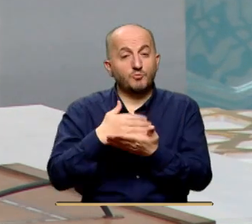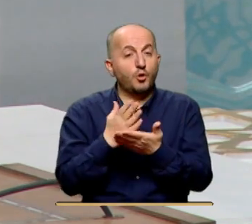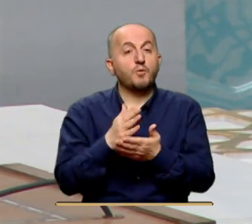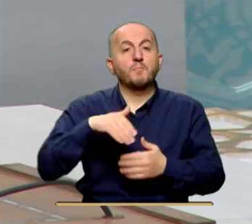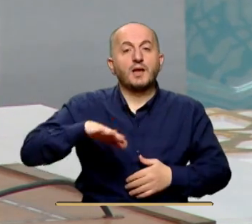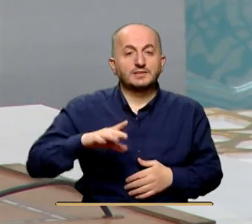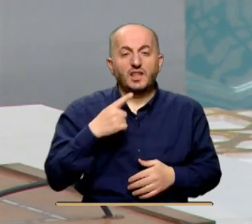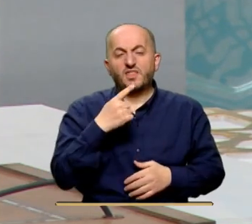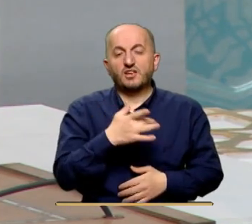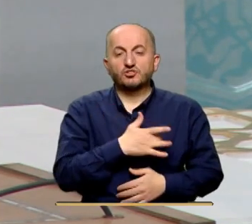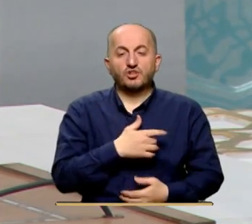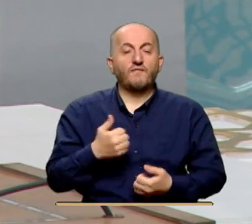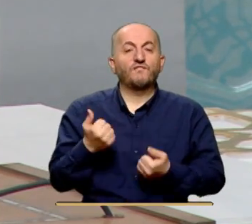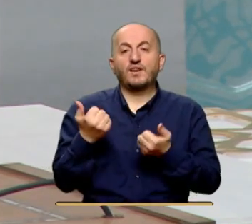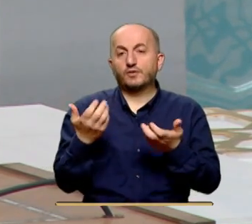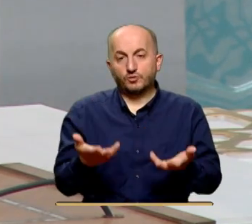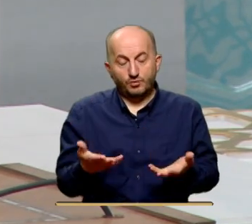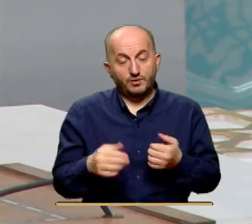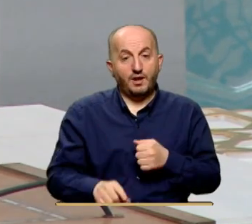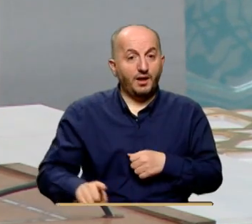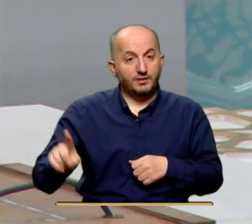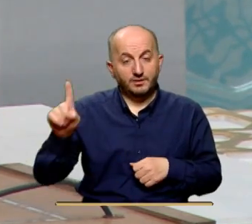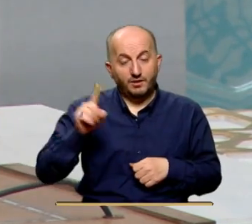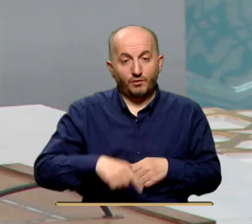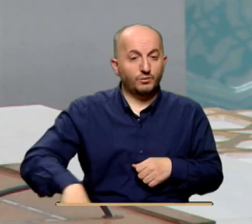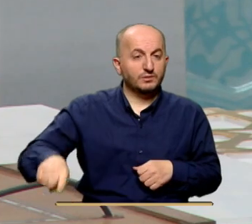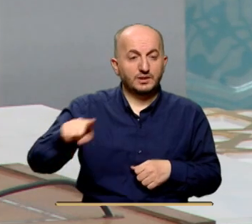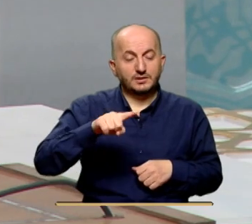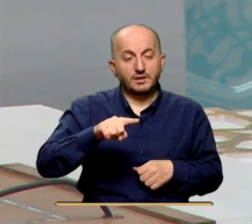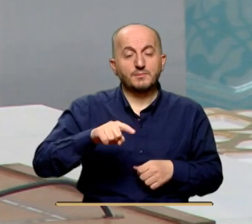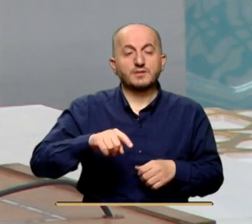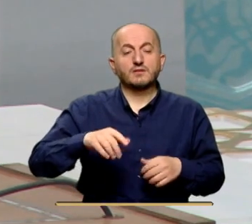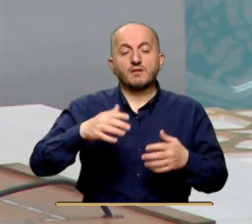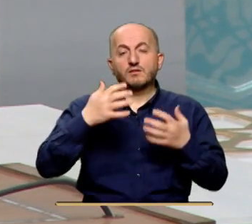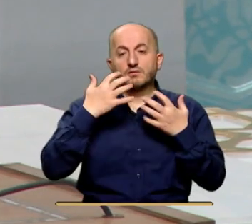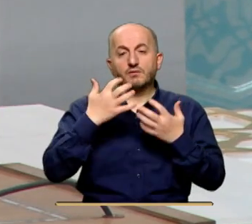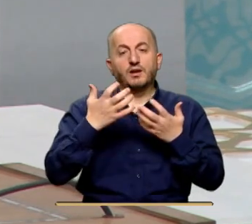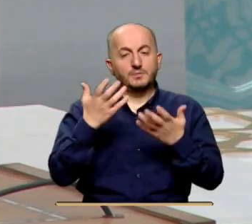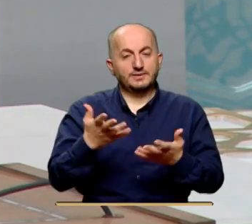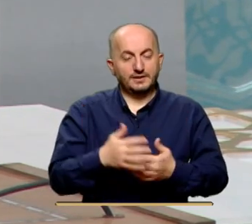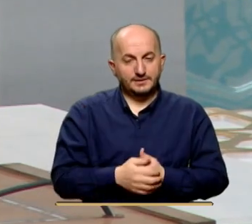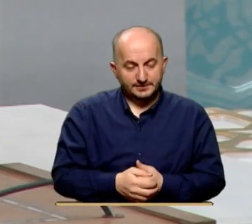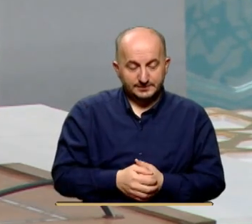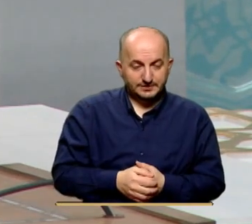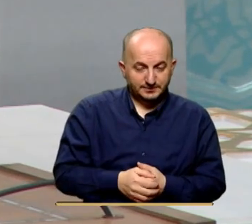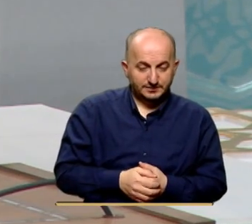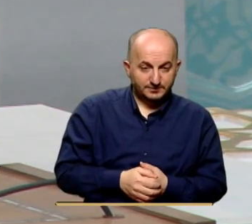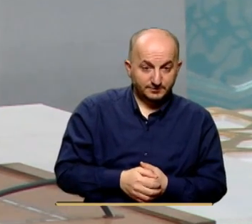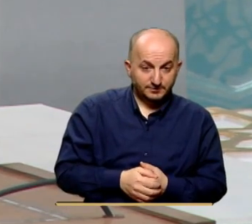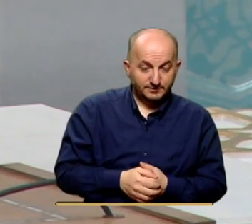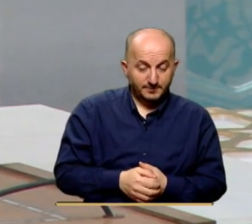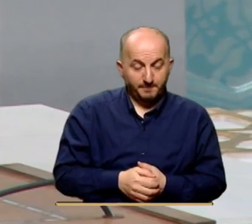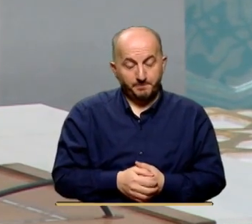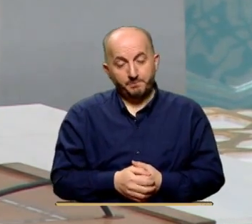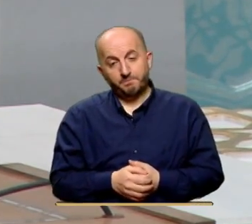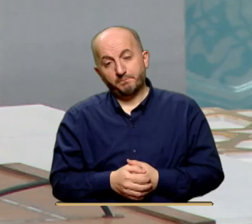can veriyor. Allah onların hepsine gani gani rahmet eylesin. Ahmet Rıfkı Bey'i